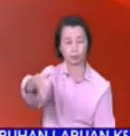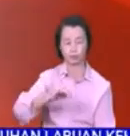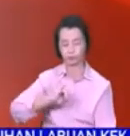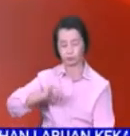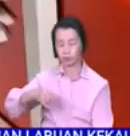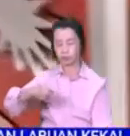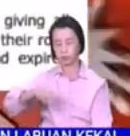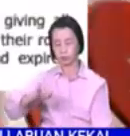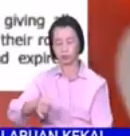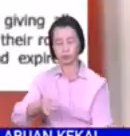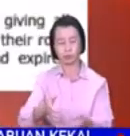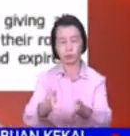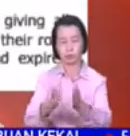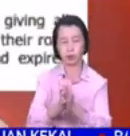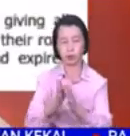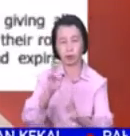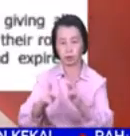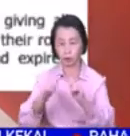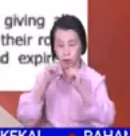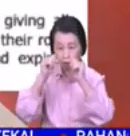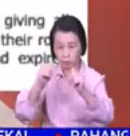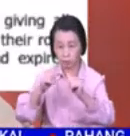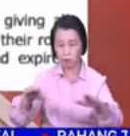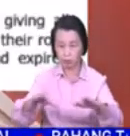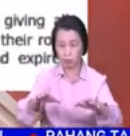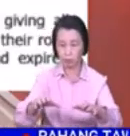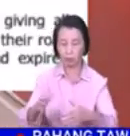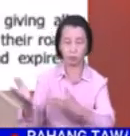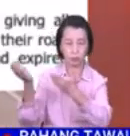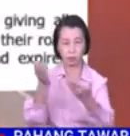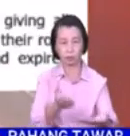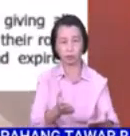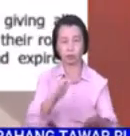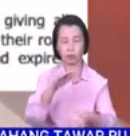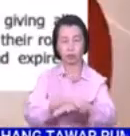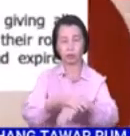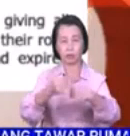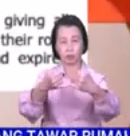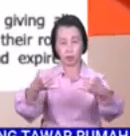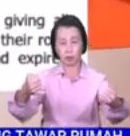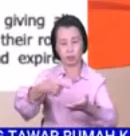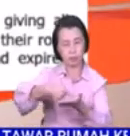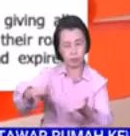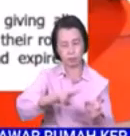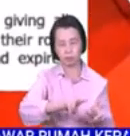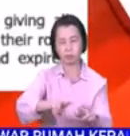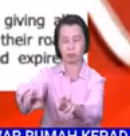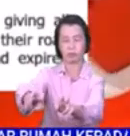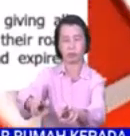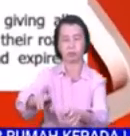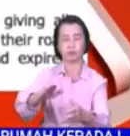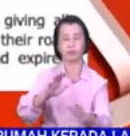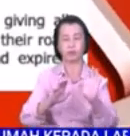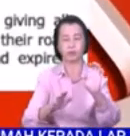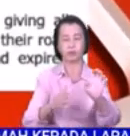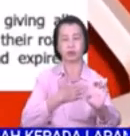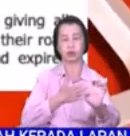JPJ Sarawak juga menyarankan orang awam supaya melakukan pembayaran secara dalam talian menerusi servis